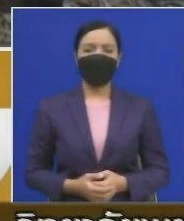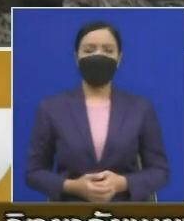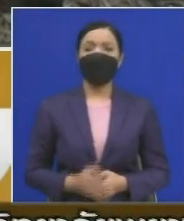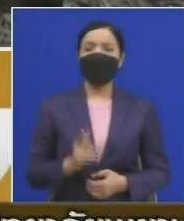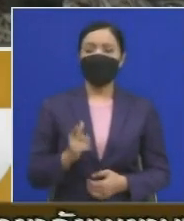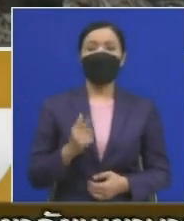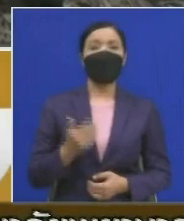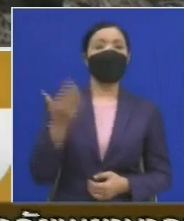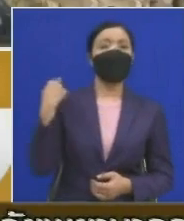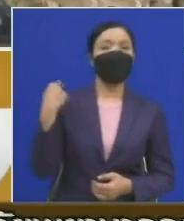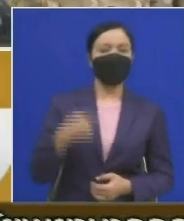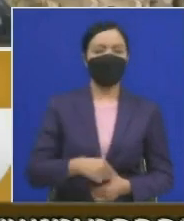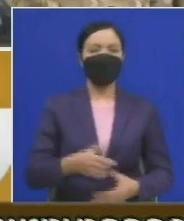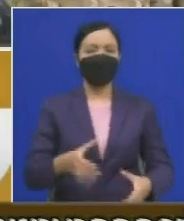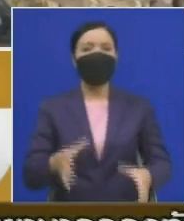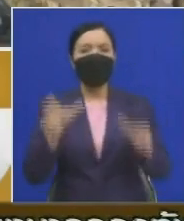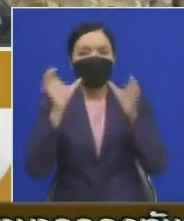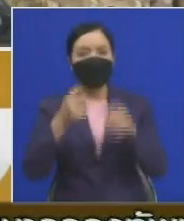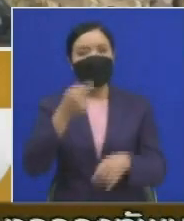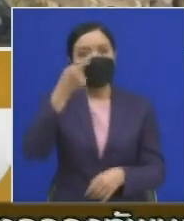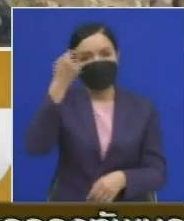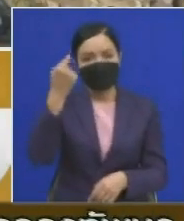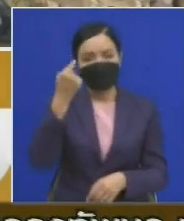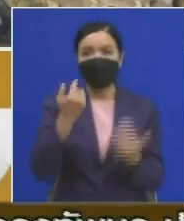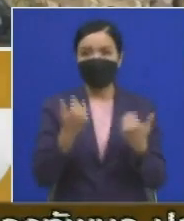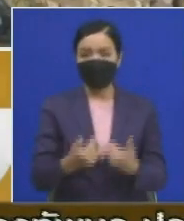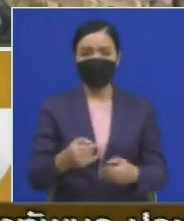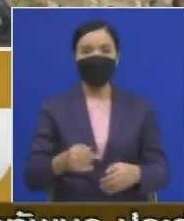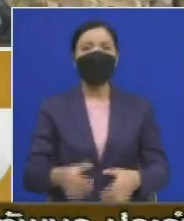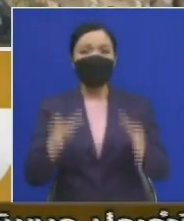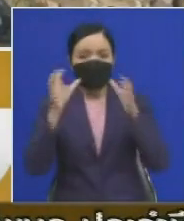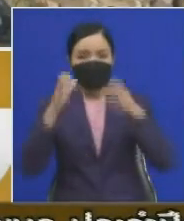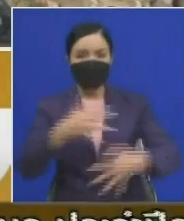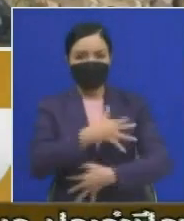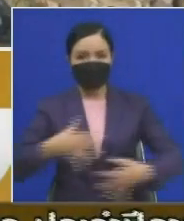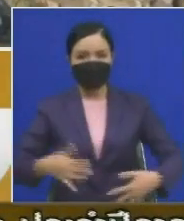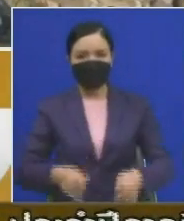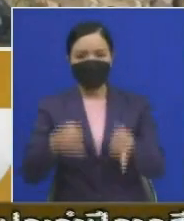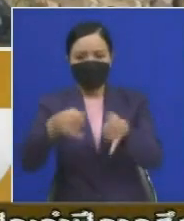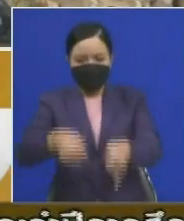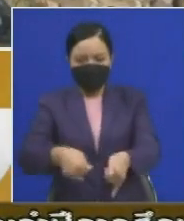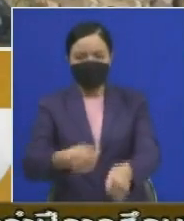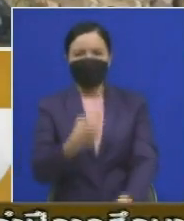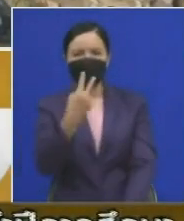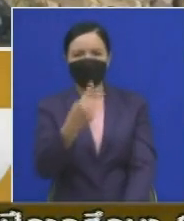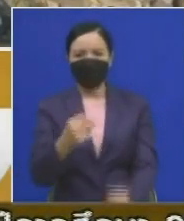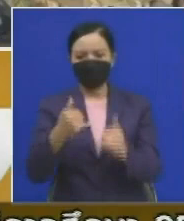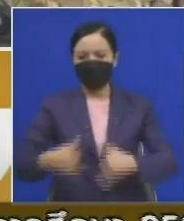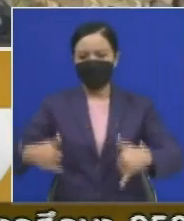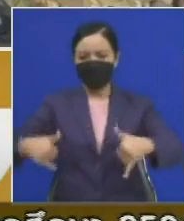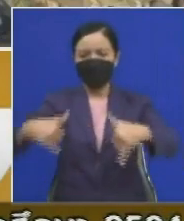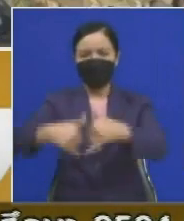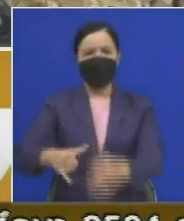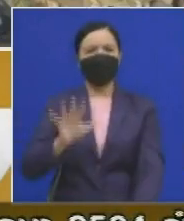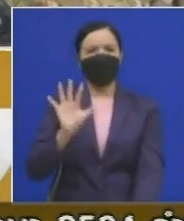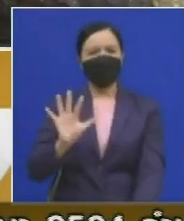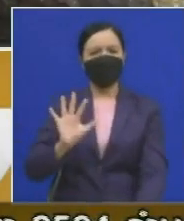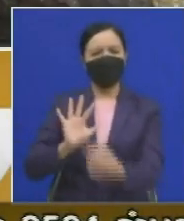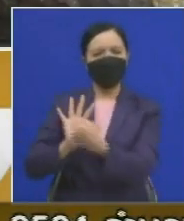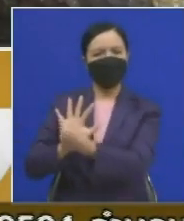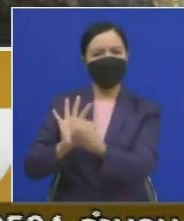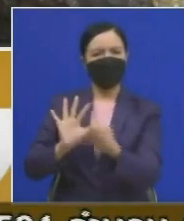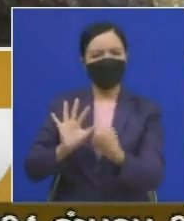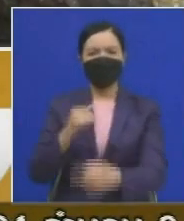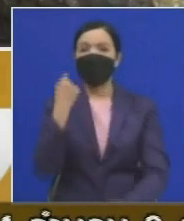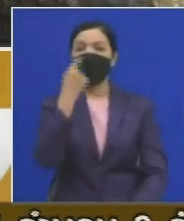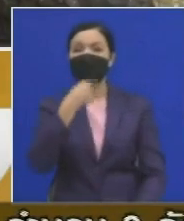ous2 ตัวนี่ซ้เนี่ยโอ้โห 5 คนนะไกลอันนี้ต้องทำความกระจ่างโดย